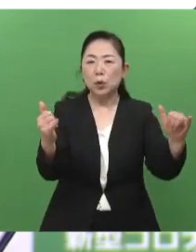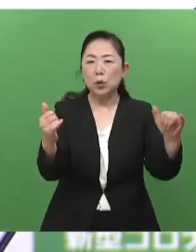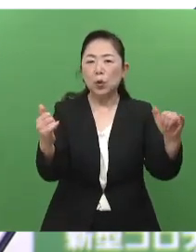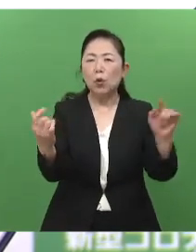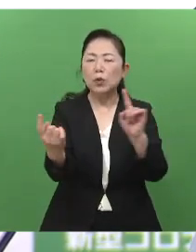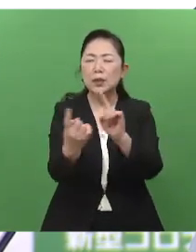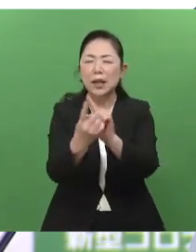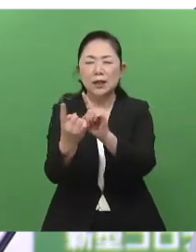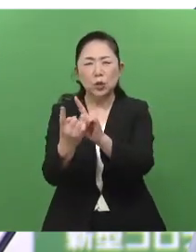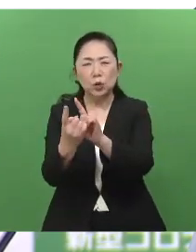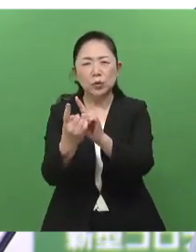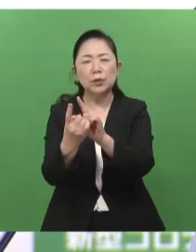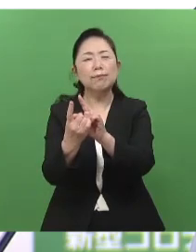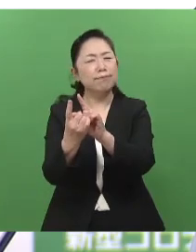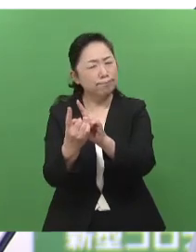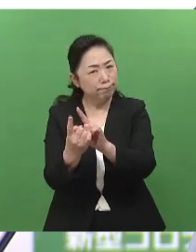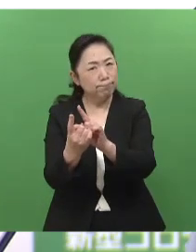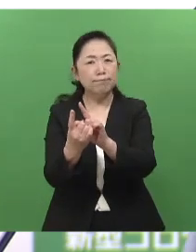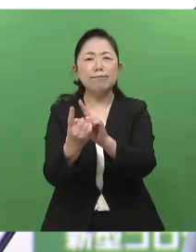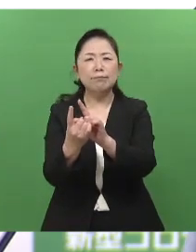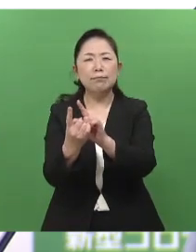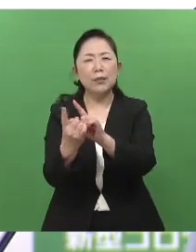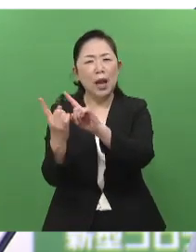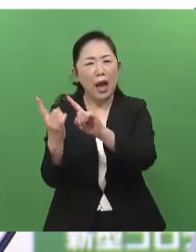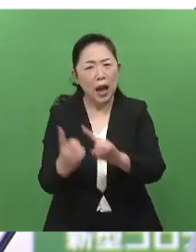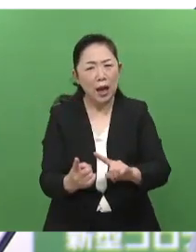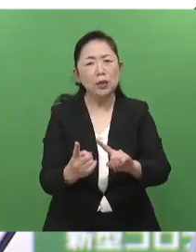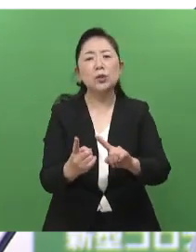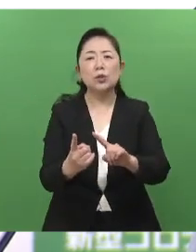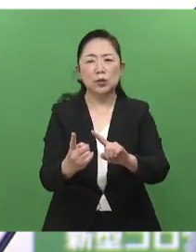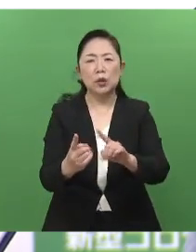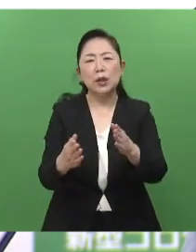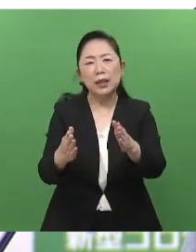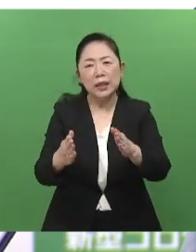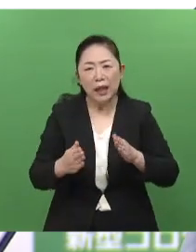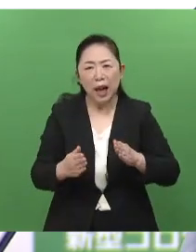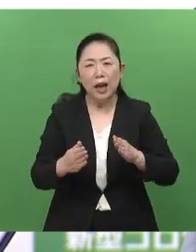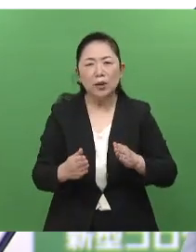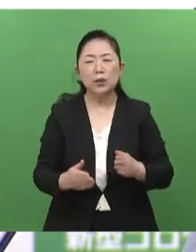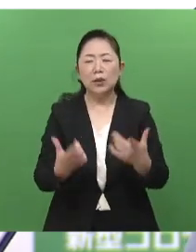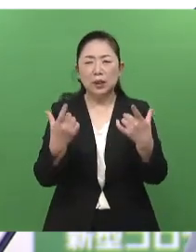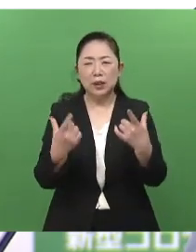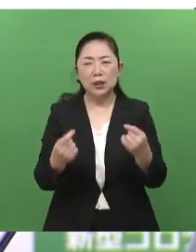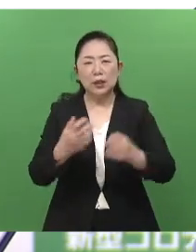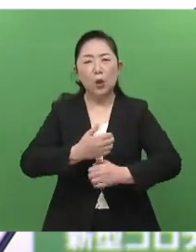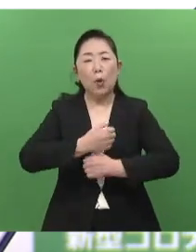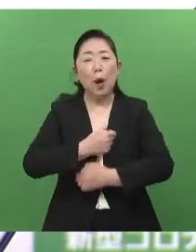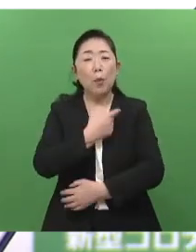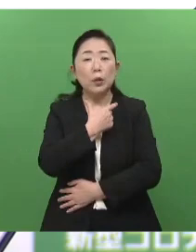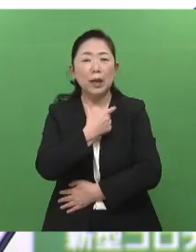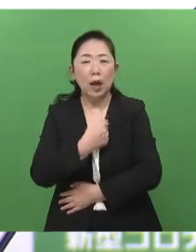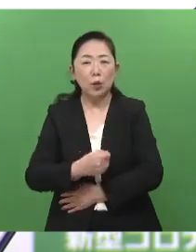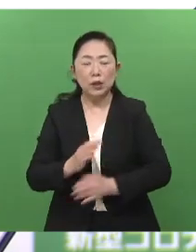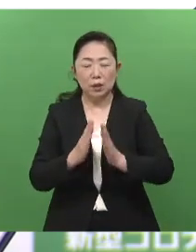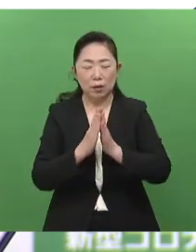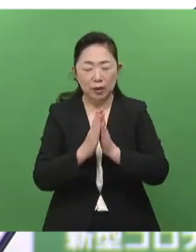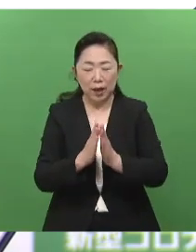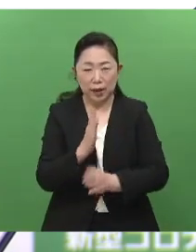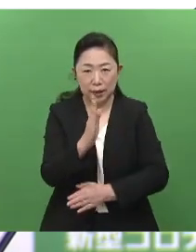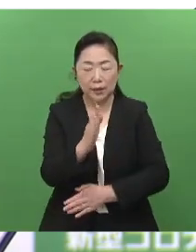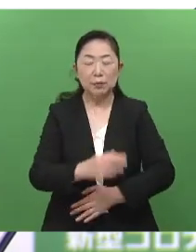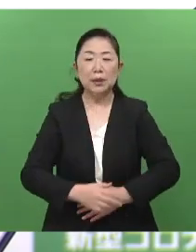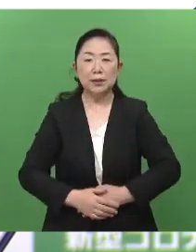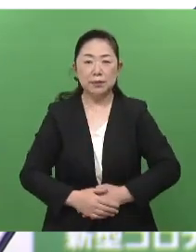これらについて、お控えくださるように、徹底して控えていただくようにお願いを申し上げるところであります